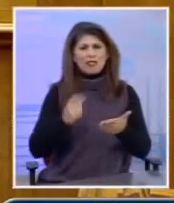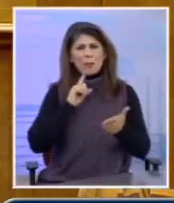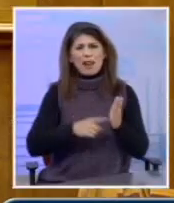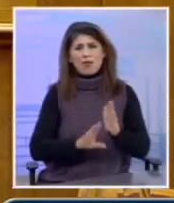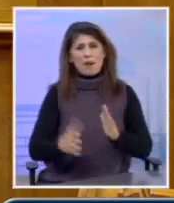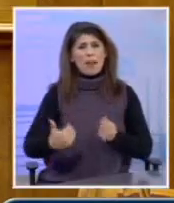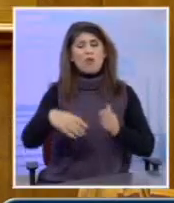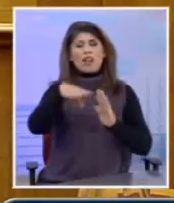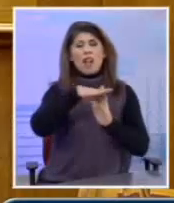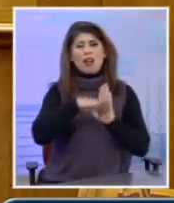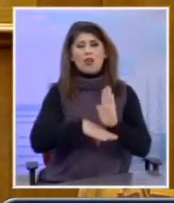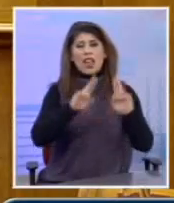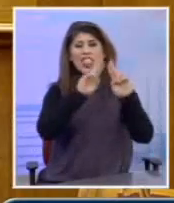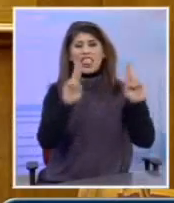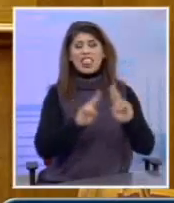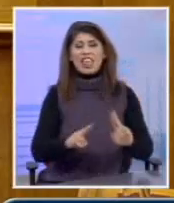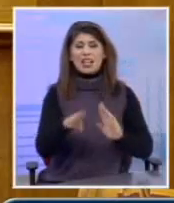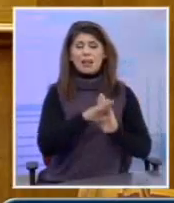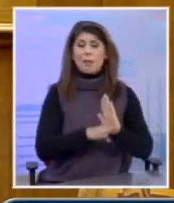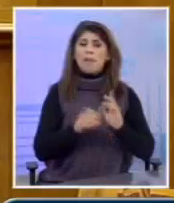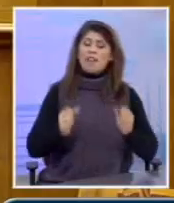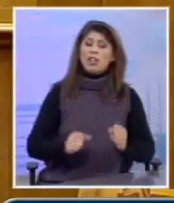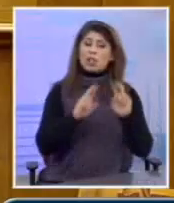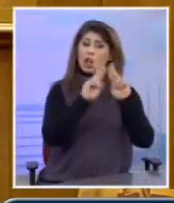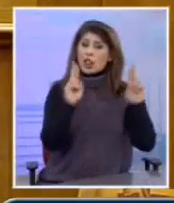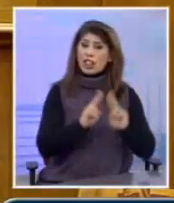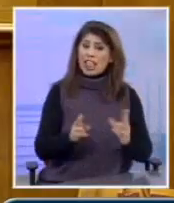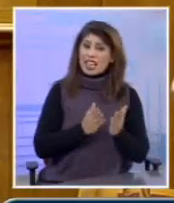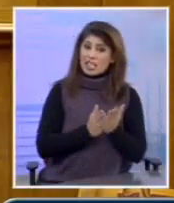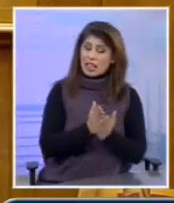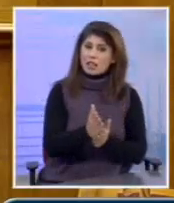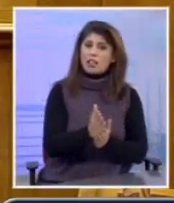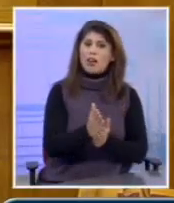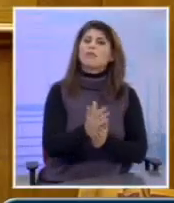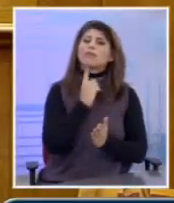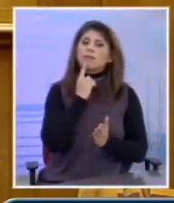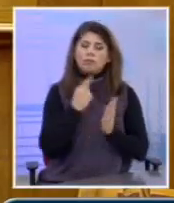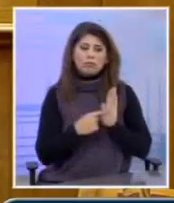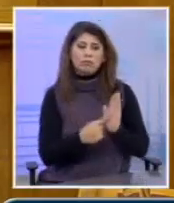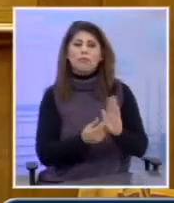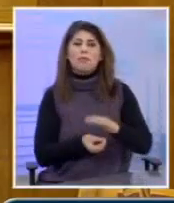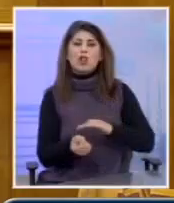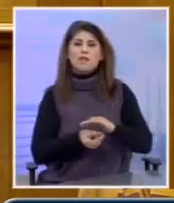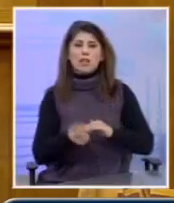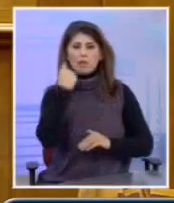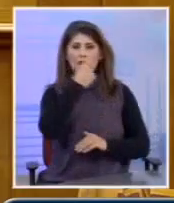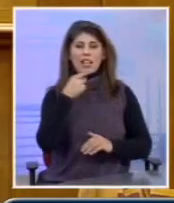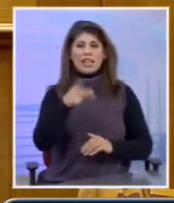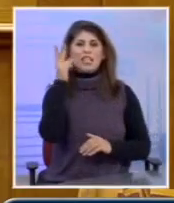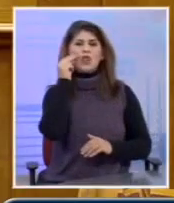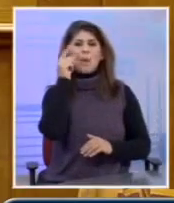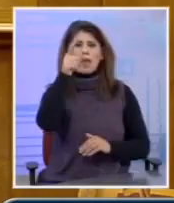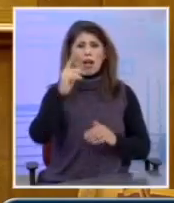κανόνες, διεθνείς κανόνες, με βάση το διεθνές δίκαιο και να προσδιοριστεί το προσφυγικό προφίλ. Και εκεί πάνω τα Σκόπια